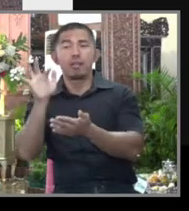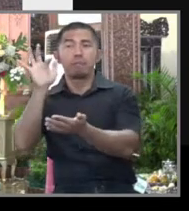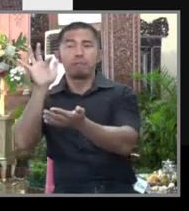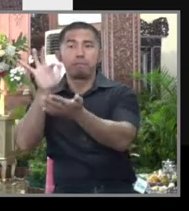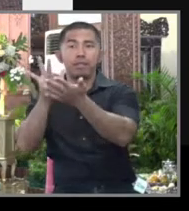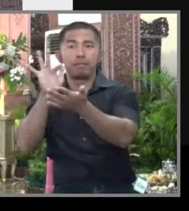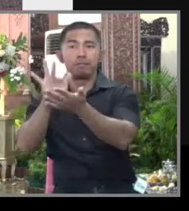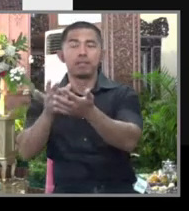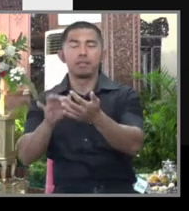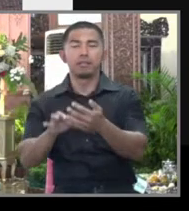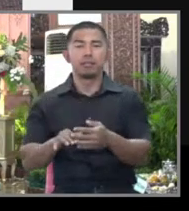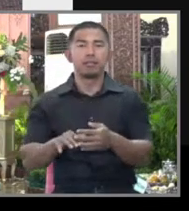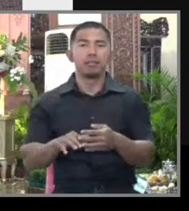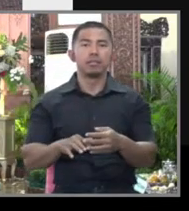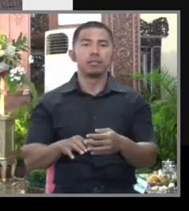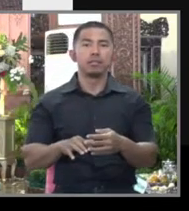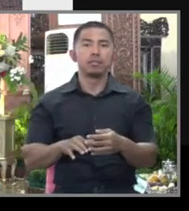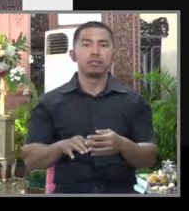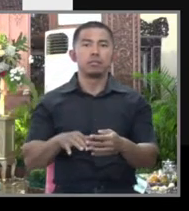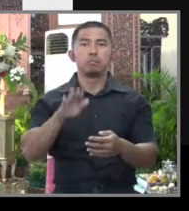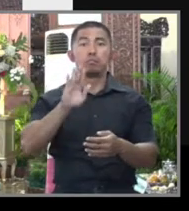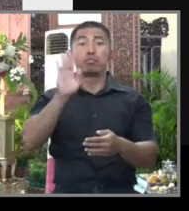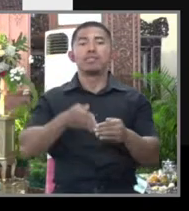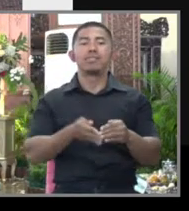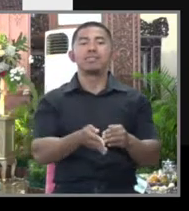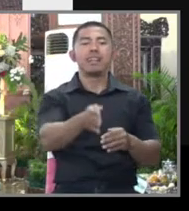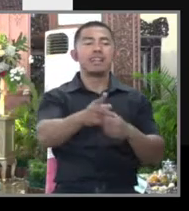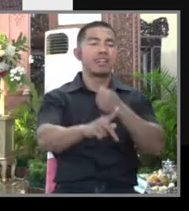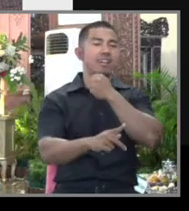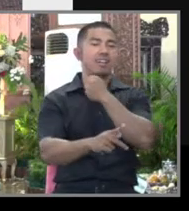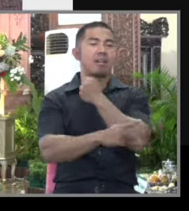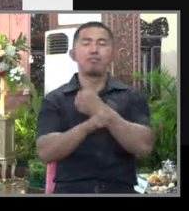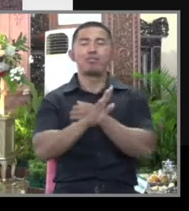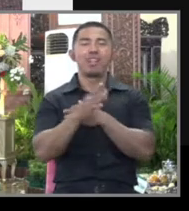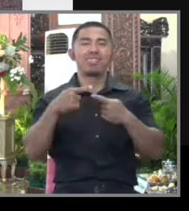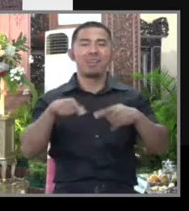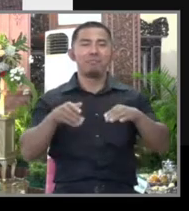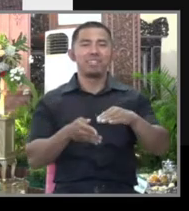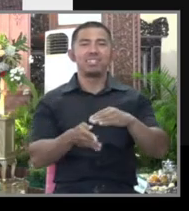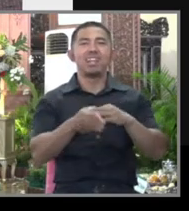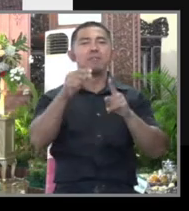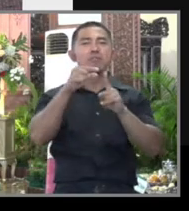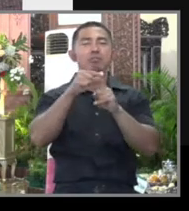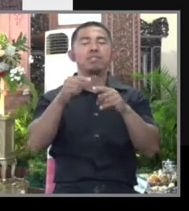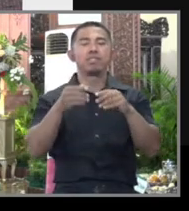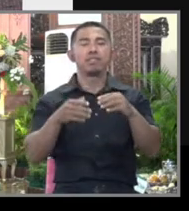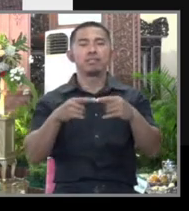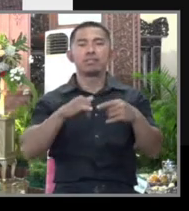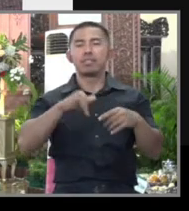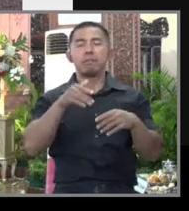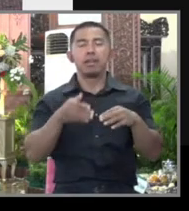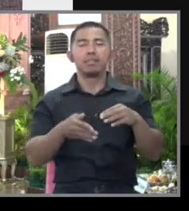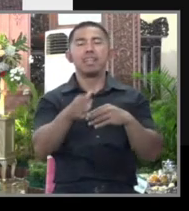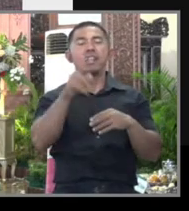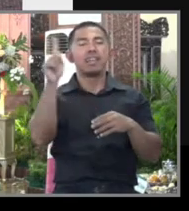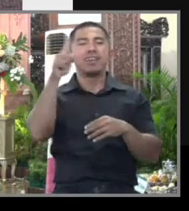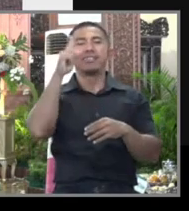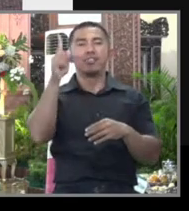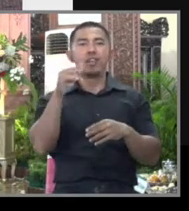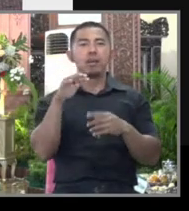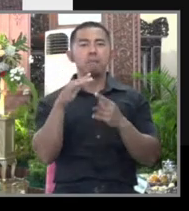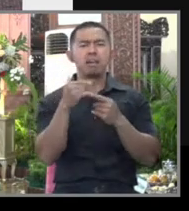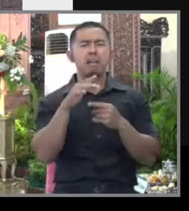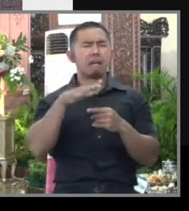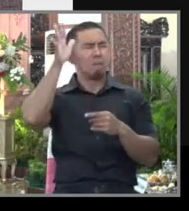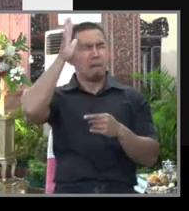menempel jalan, tidak hanya jalan kabupaten, jalan provinsi maupun jalan nasional kita tambal. Masyarakat tidak mau